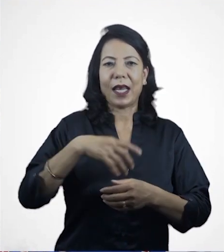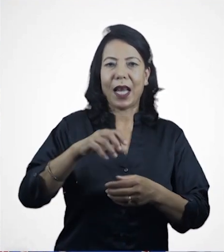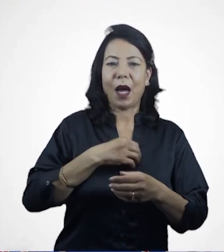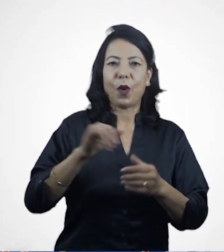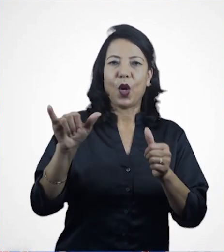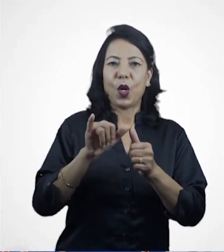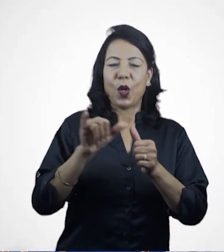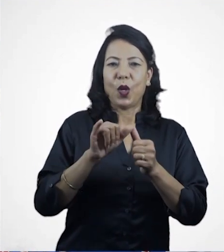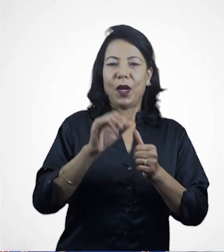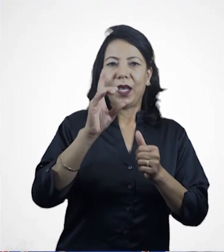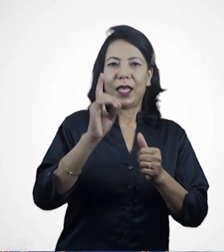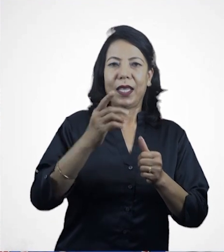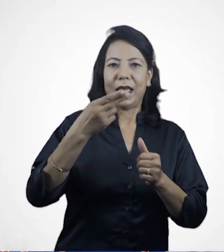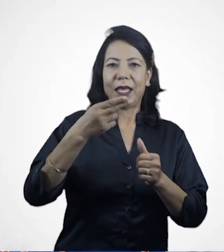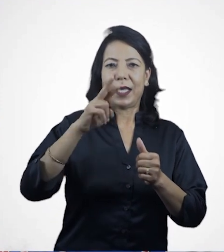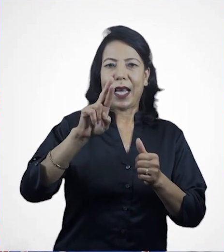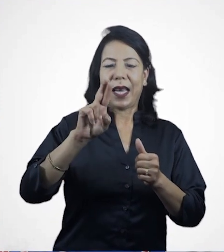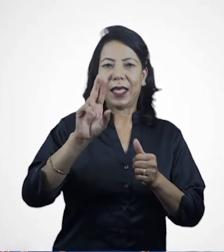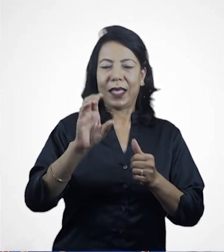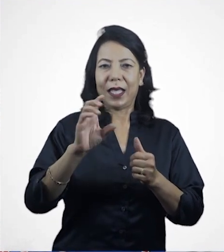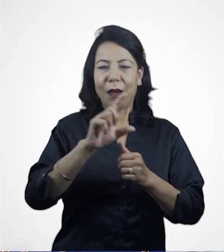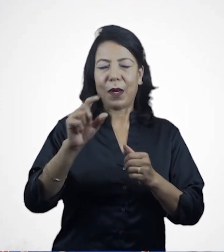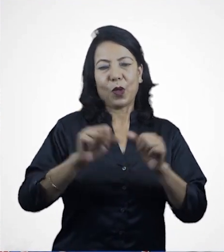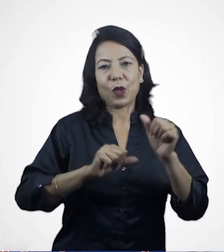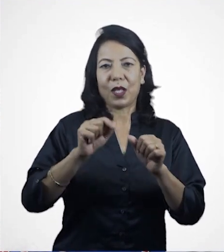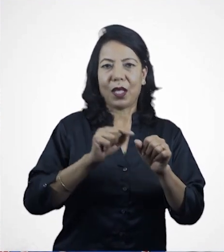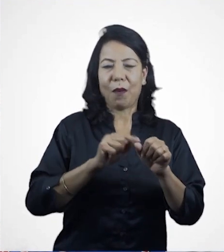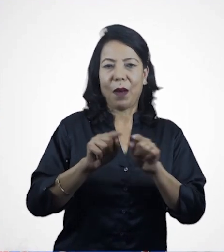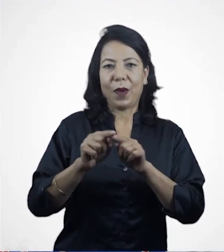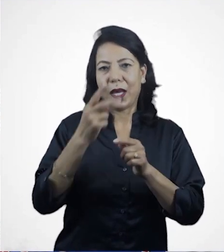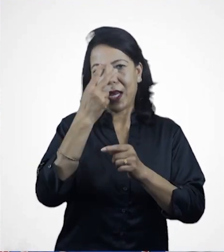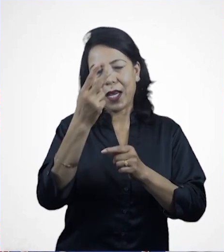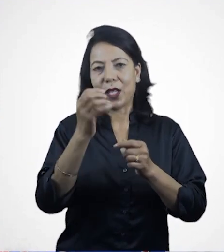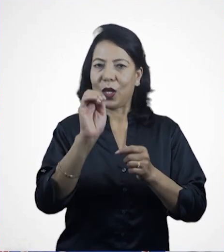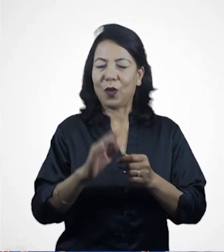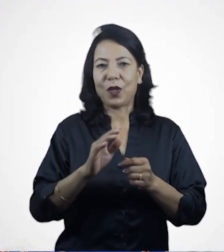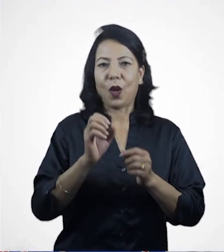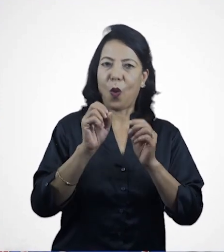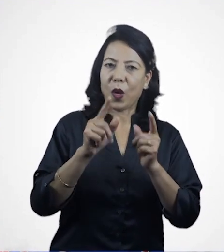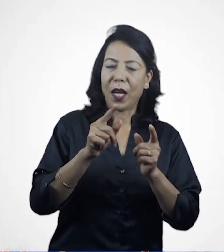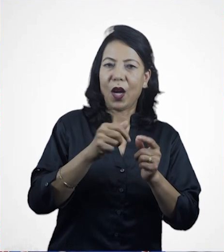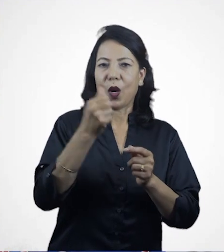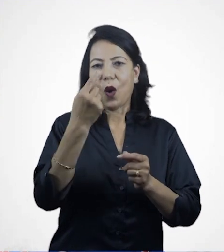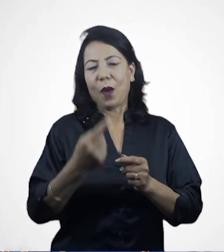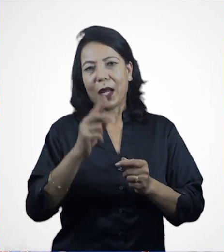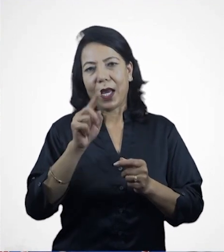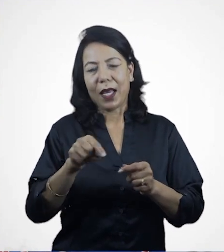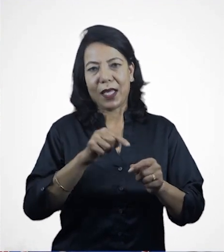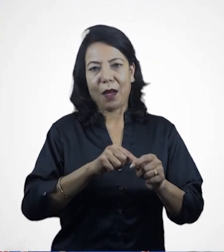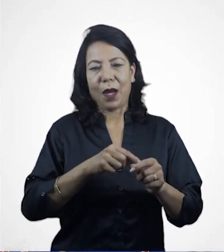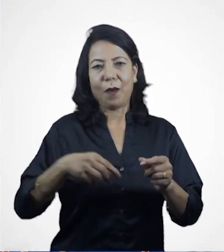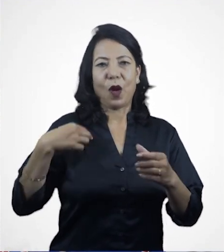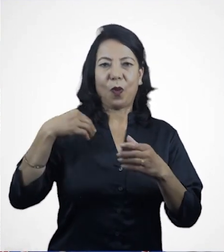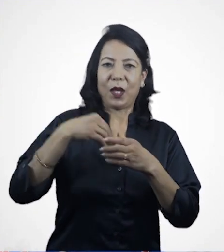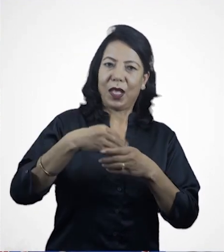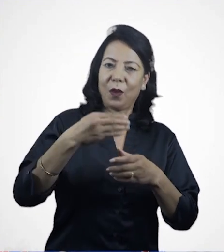आस बनिबाद अर्सी नेपाल मार्फ जुन्सुके समयम पणी हे न सक्मुने चाहा अर्को साता एसी समयमा